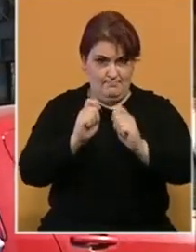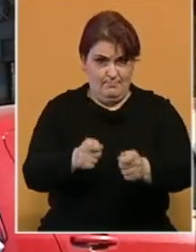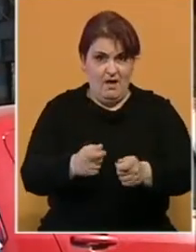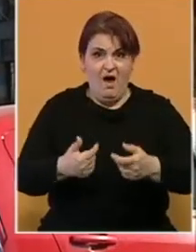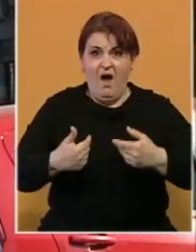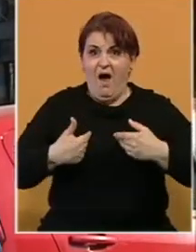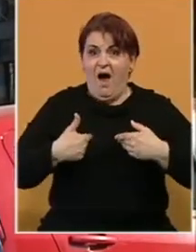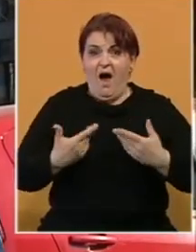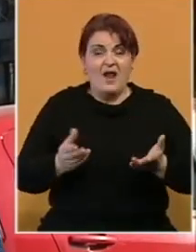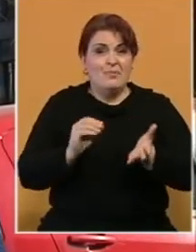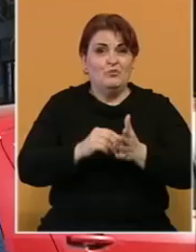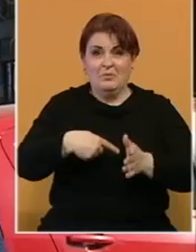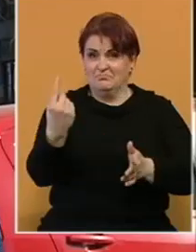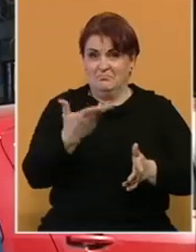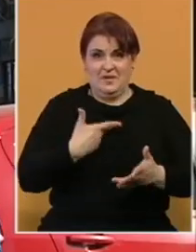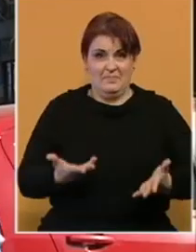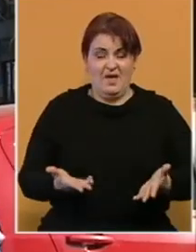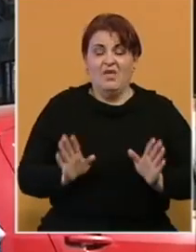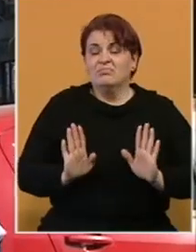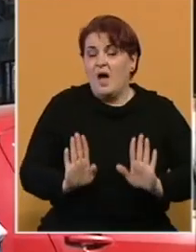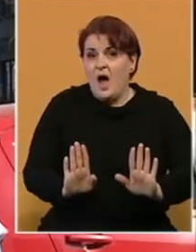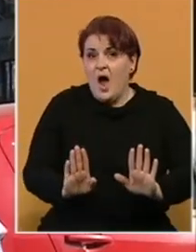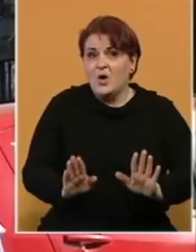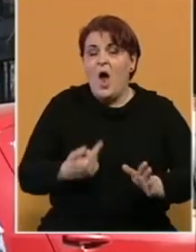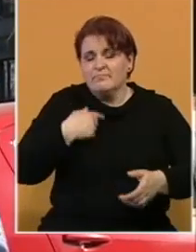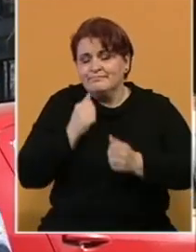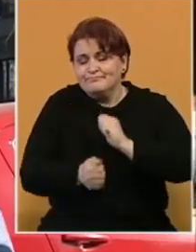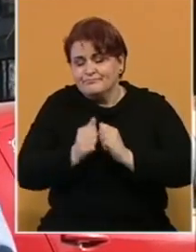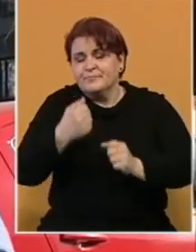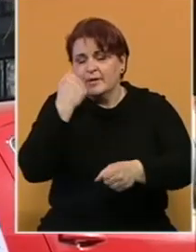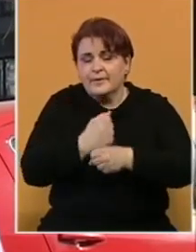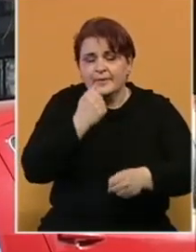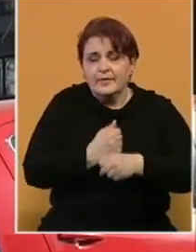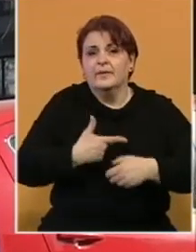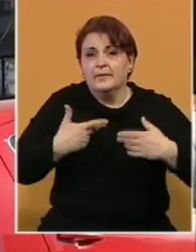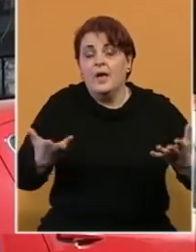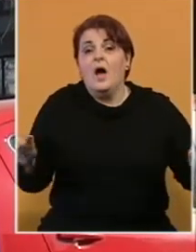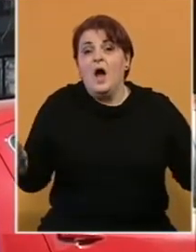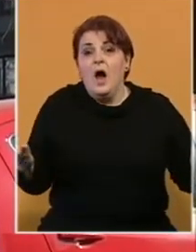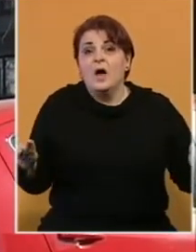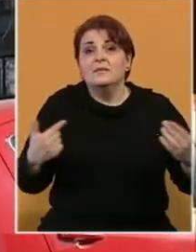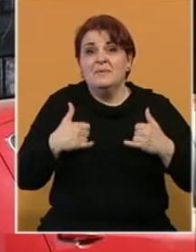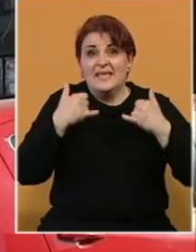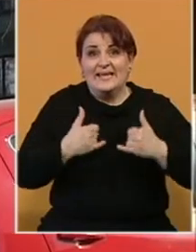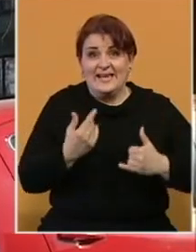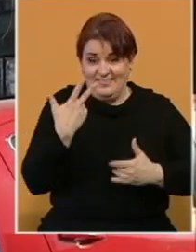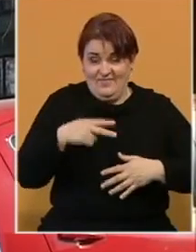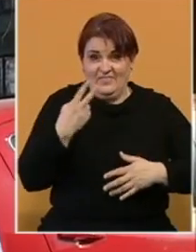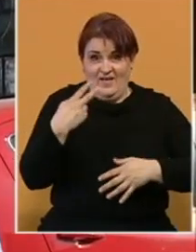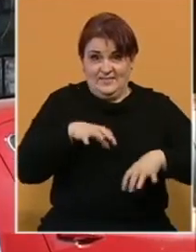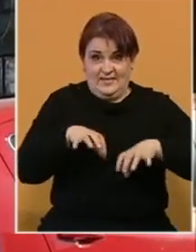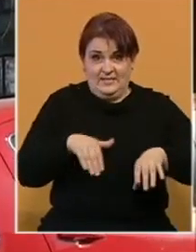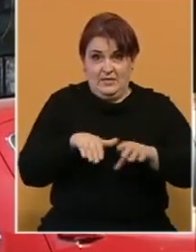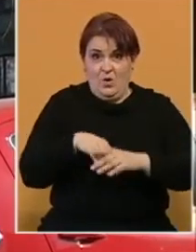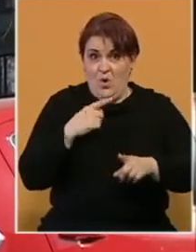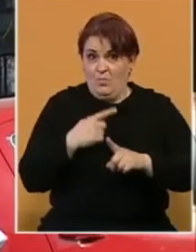ali ja još uvijek nisam dobio ni dinara. Tako da, ali eto, borimo se, radimo se. Kod mene je trenutno 20 radnika zaposleni